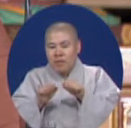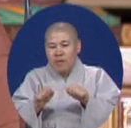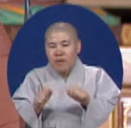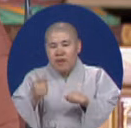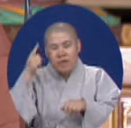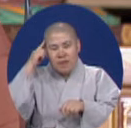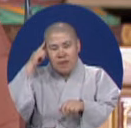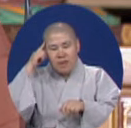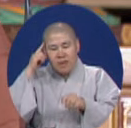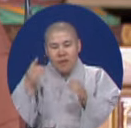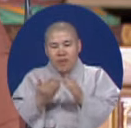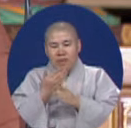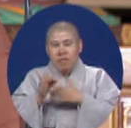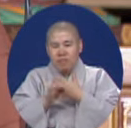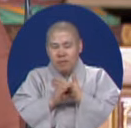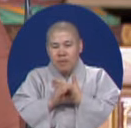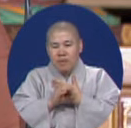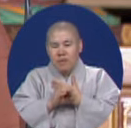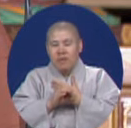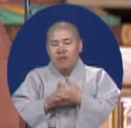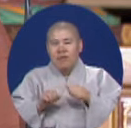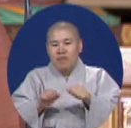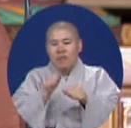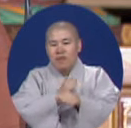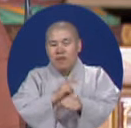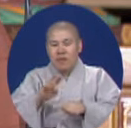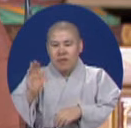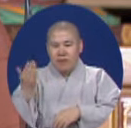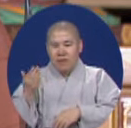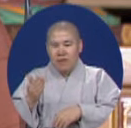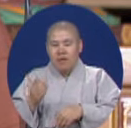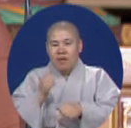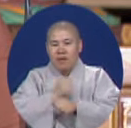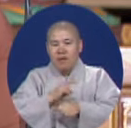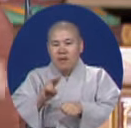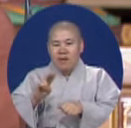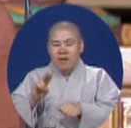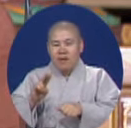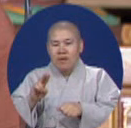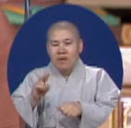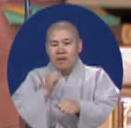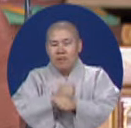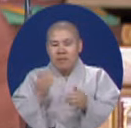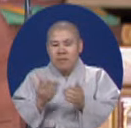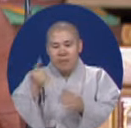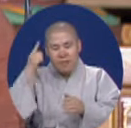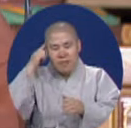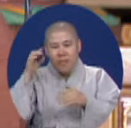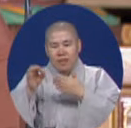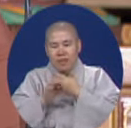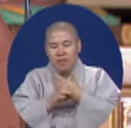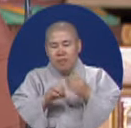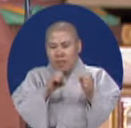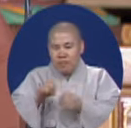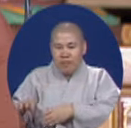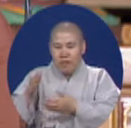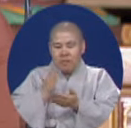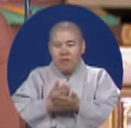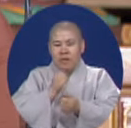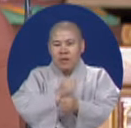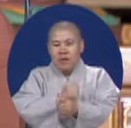되고, 이렇게 해야 할 일이 생각났을 때는 그거 그냥 버리지 말고 그거 해야 된다 이 말이에요.